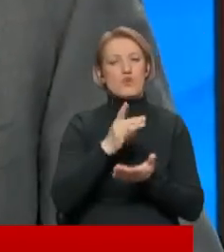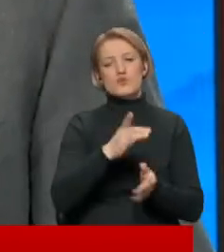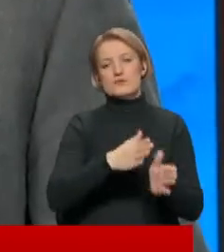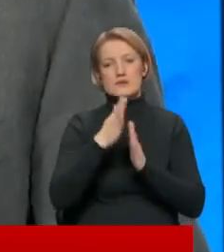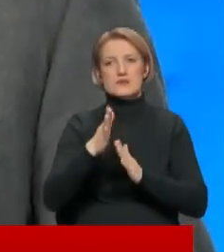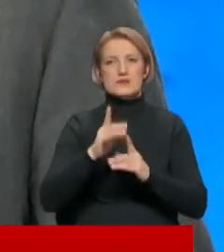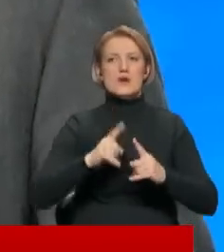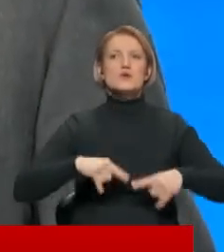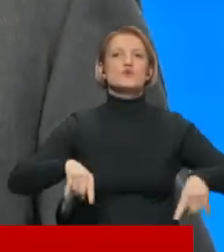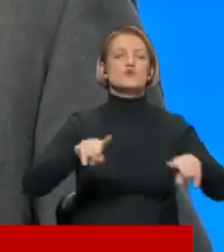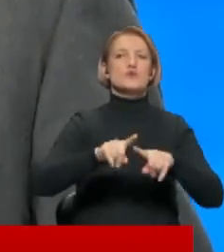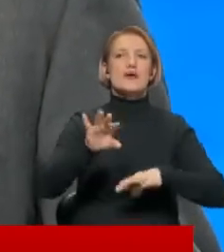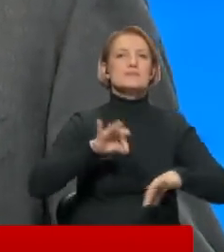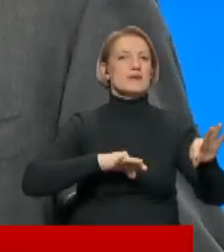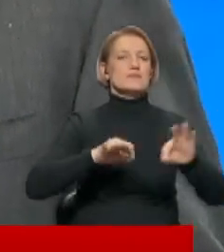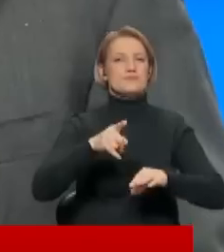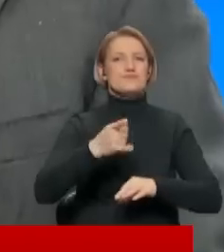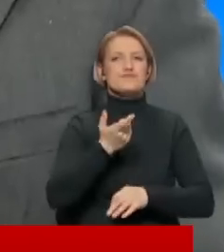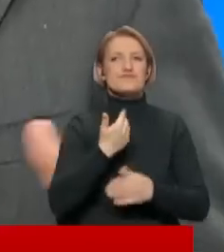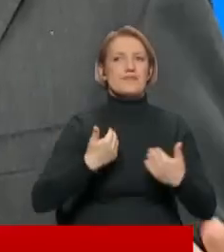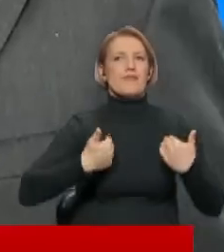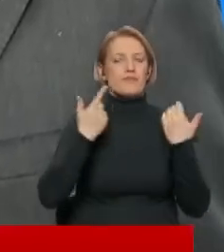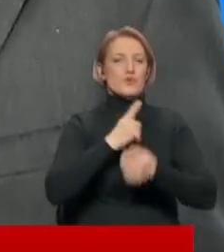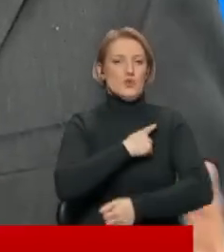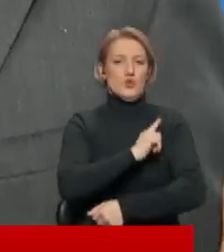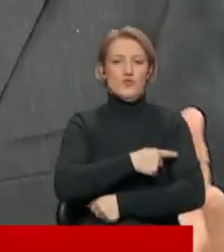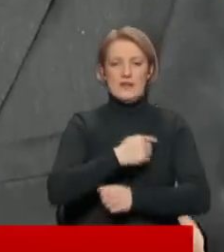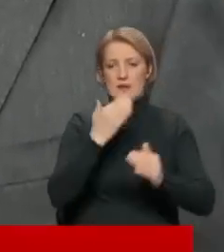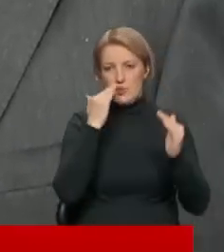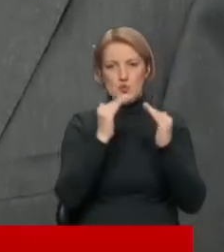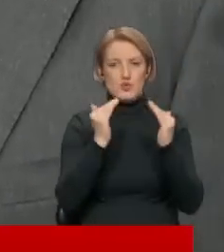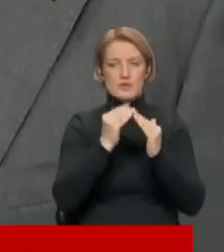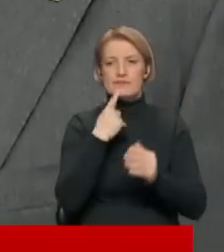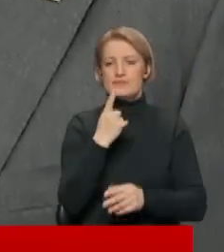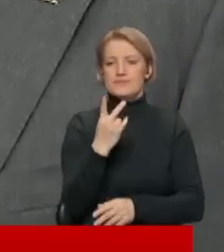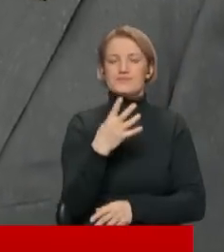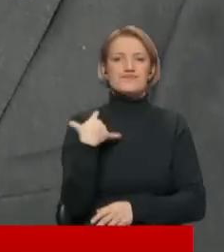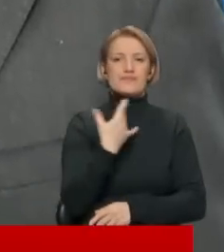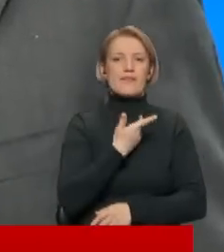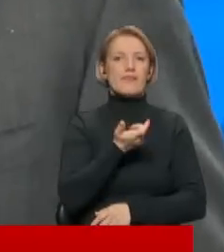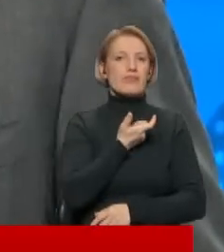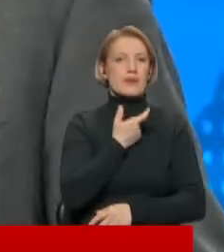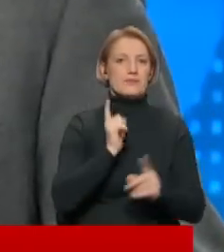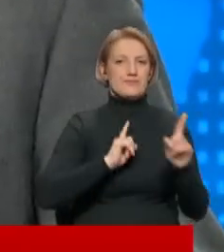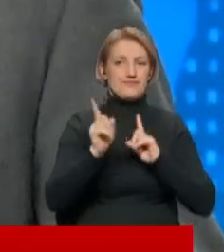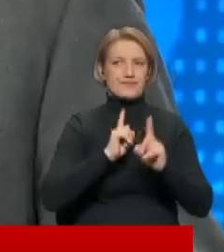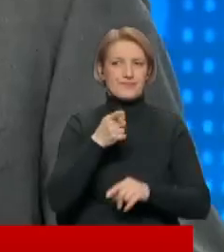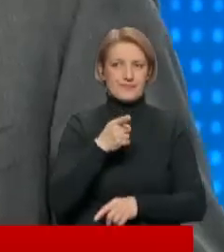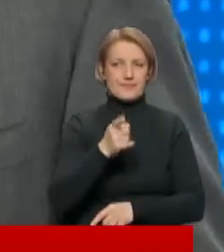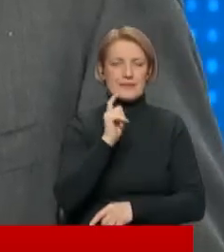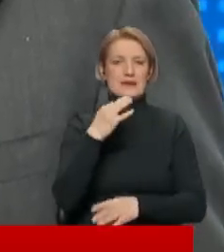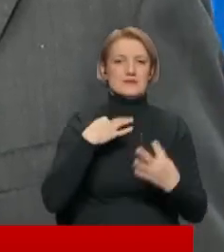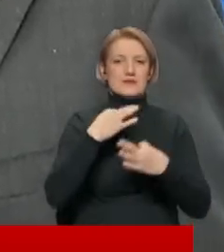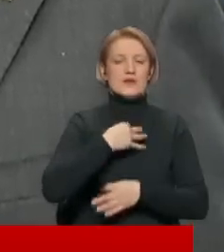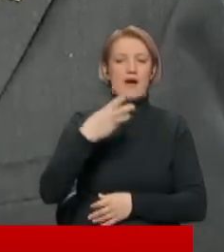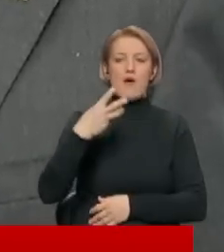kurulan mekanizma yargıyı bu kuvvetlerin uyumu diyerek birkaç gün önce Anayasa Mahkemesi ile beraber bir sempozyumda